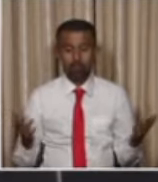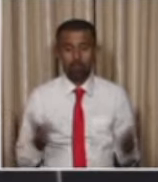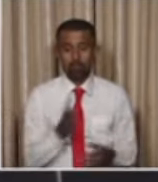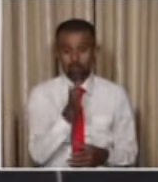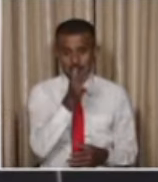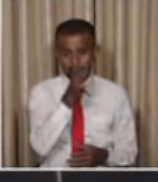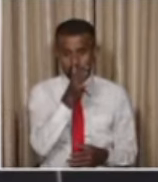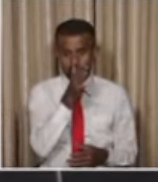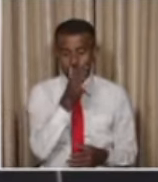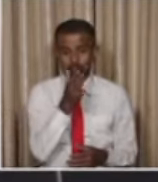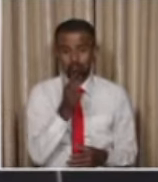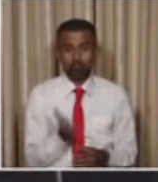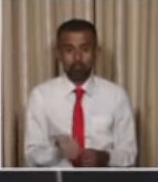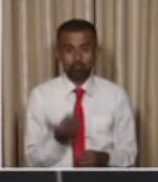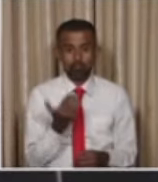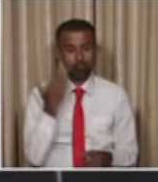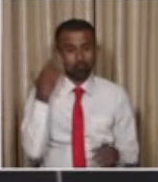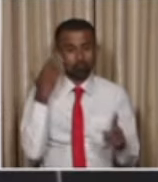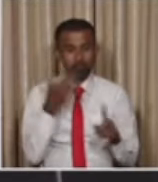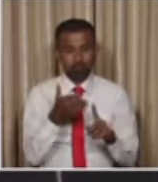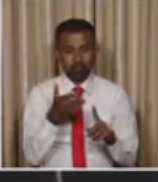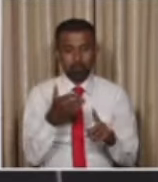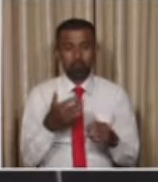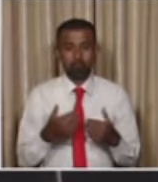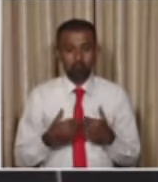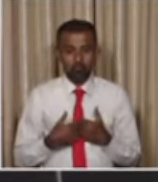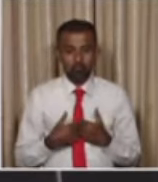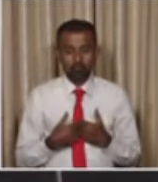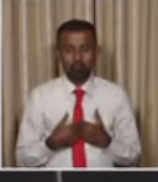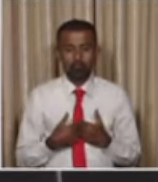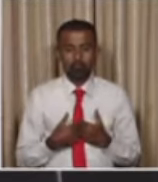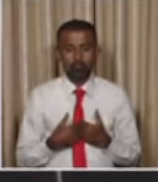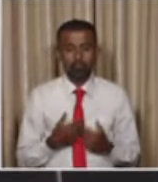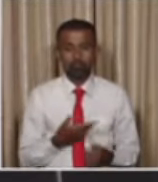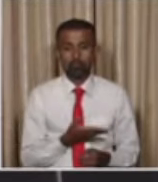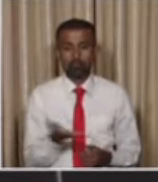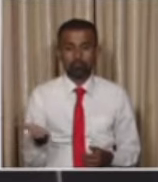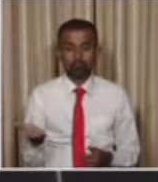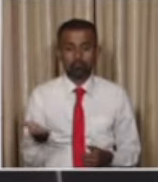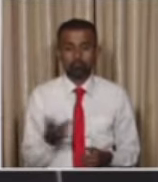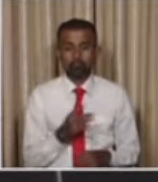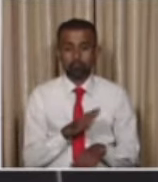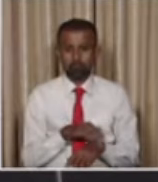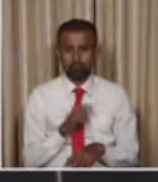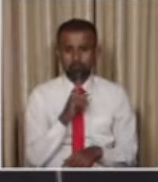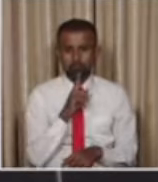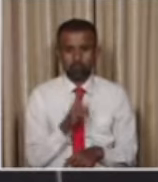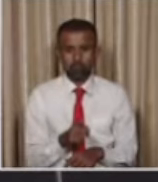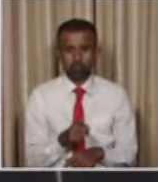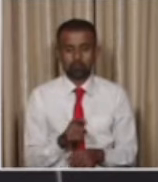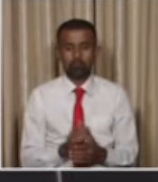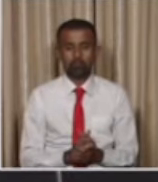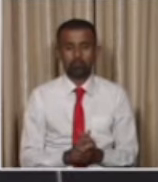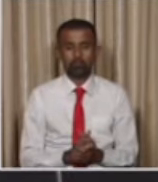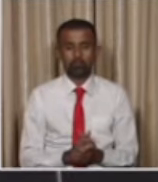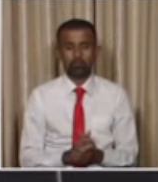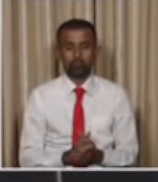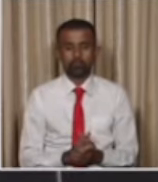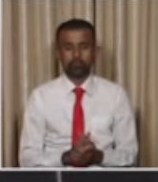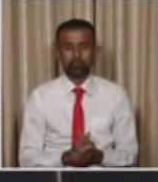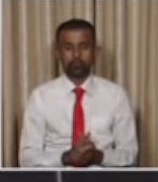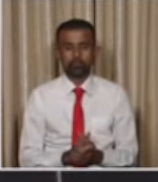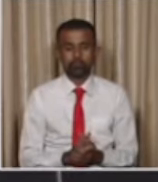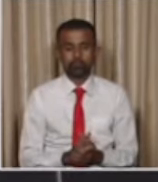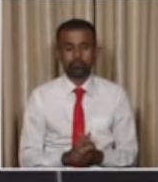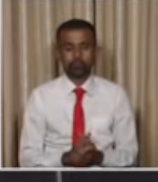වංචාවක් සිදුවීම පිළිබඳව මම මේ සභාවේ අවධානයට ගේනවා. ඒ වෙනුවෙන් දැන් බලන්න